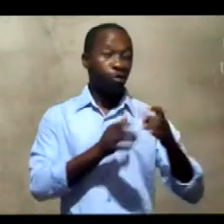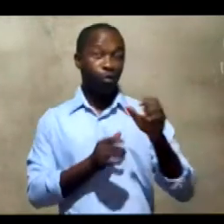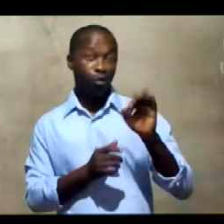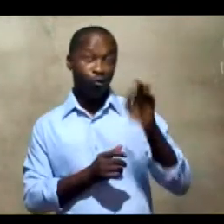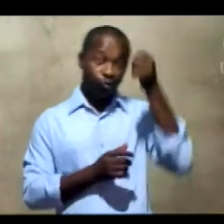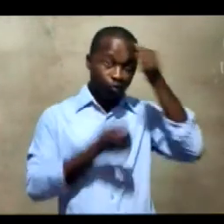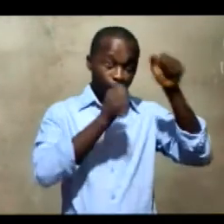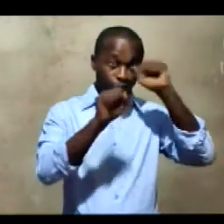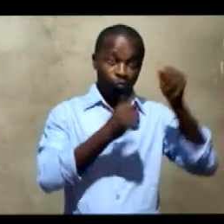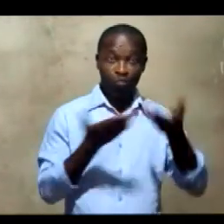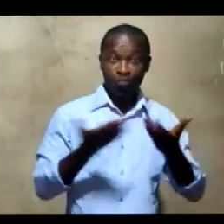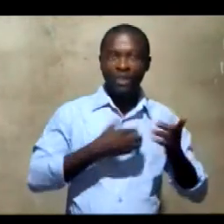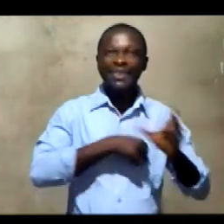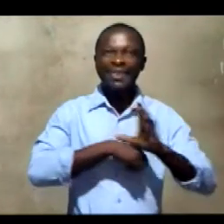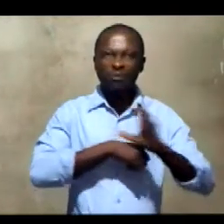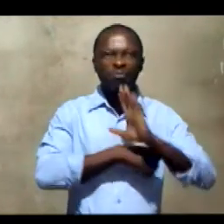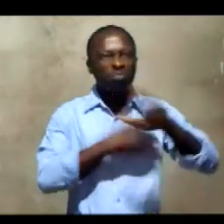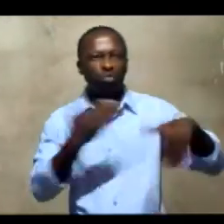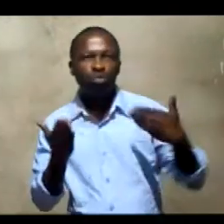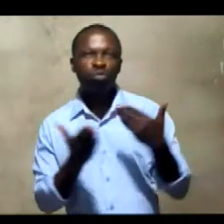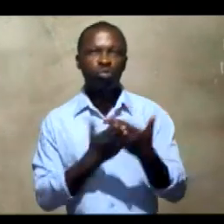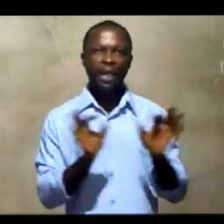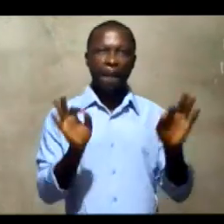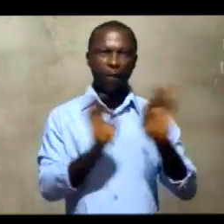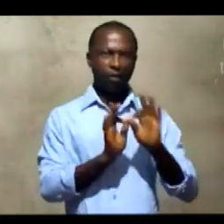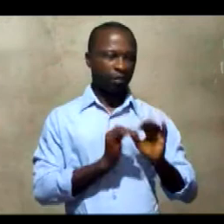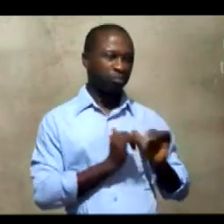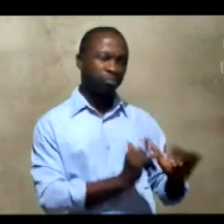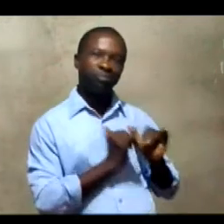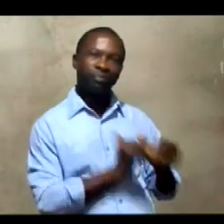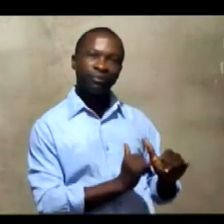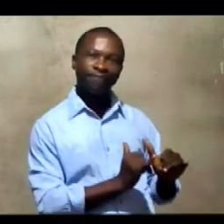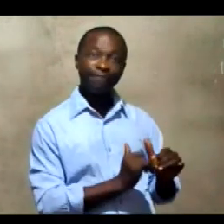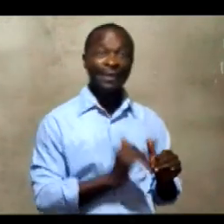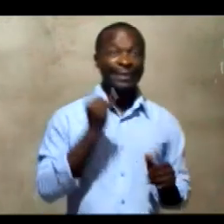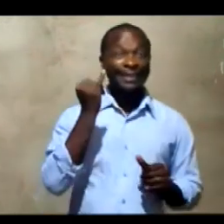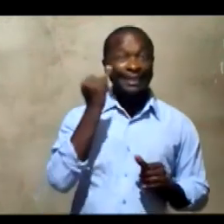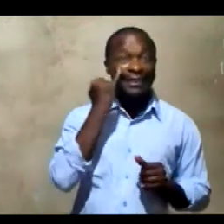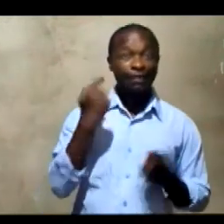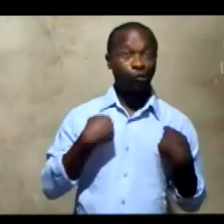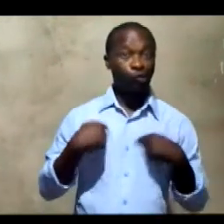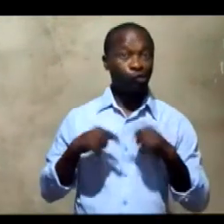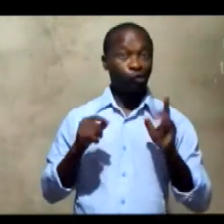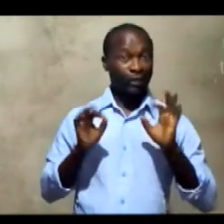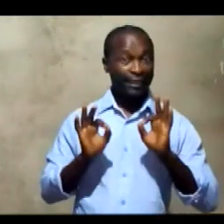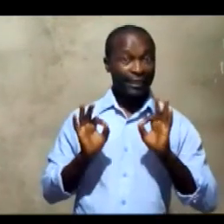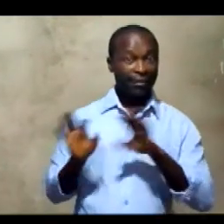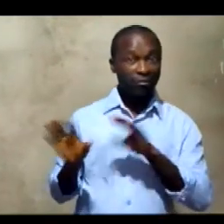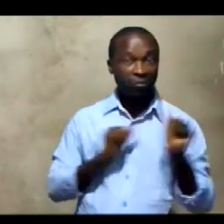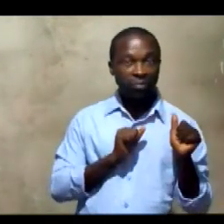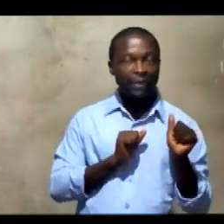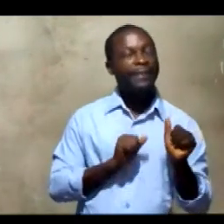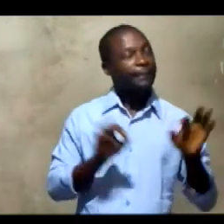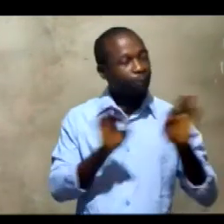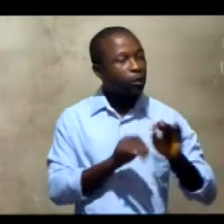qui doit porter les aspirations de ces régions soit plutôt de mèche avec le régime pour